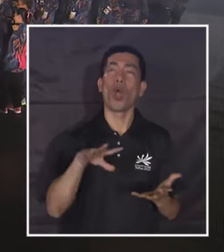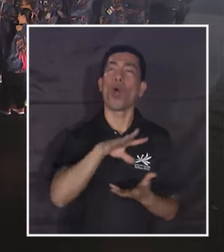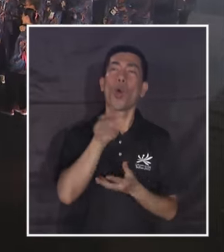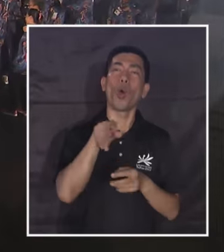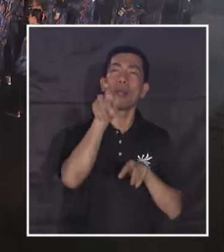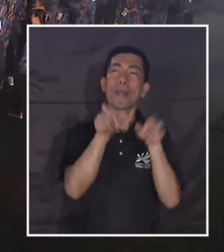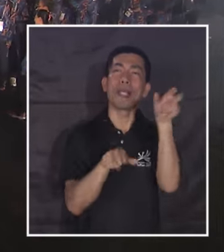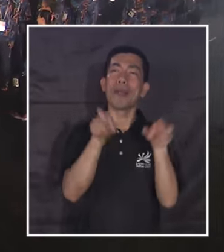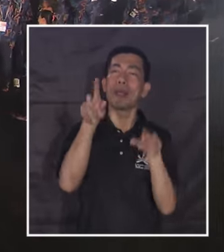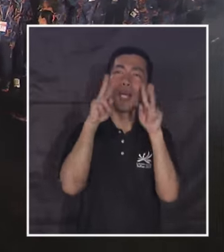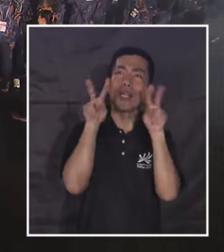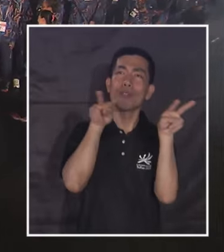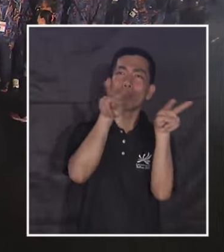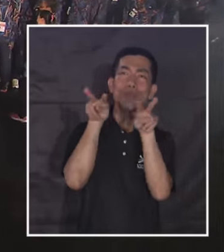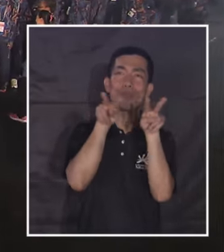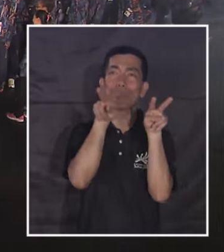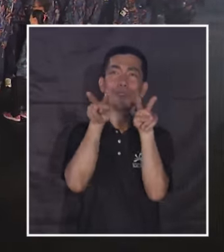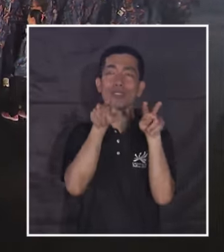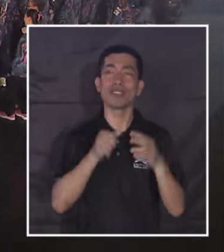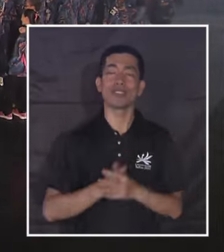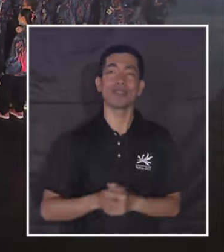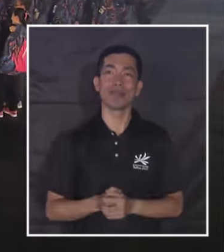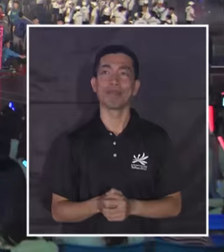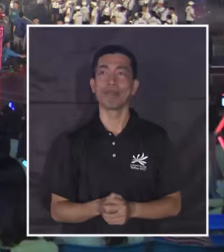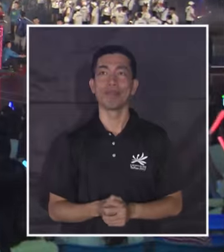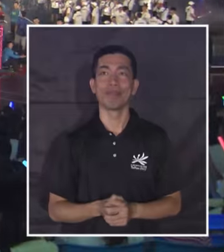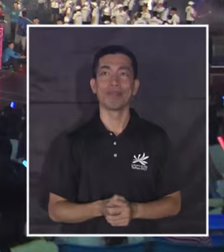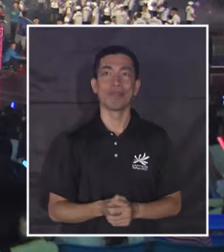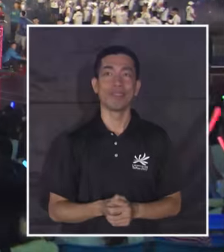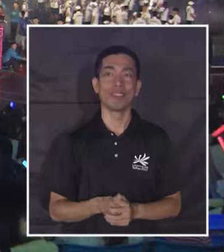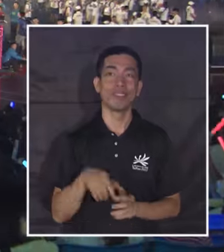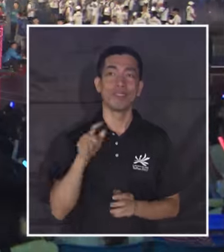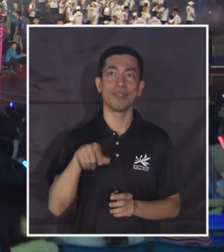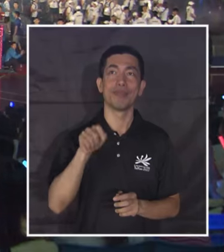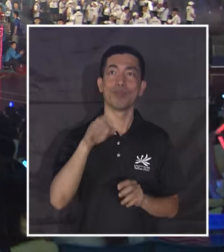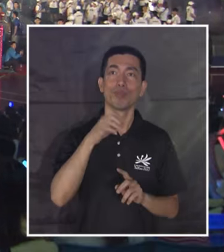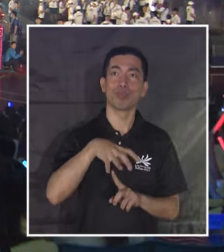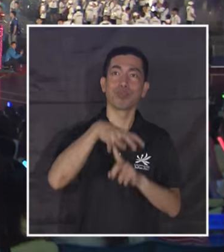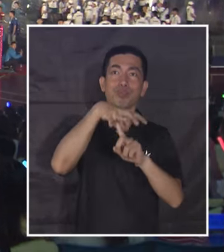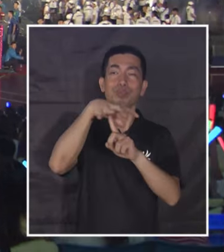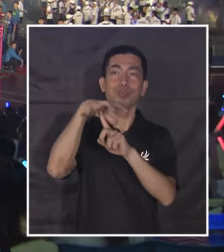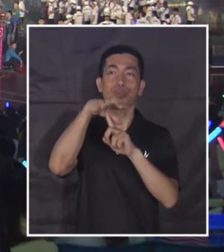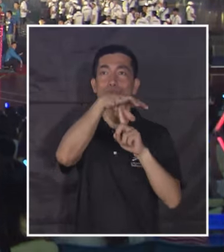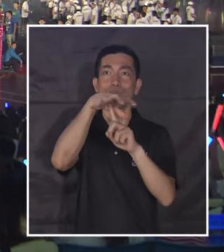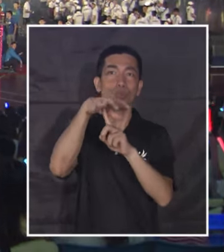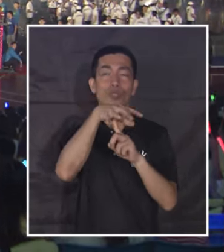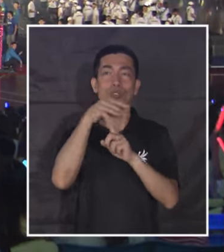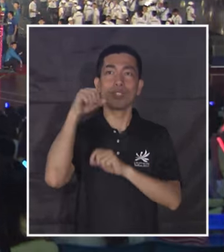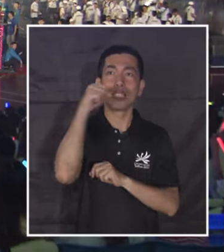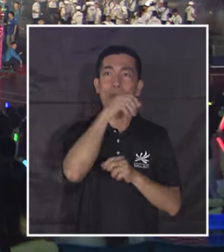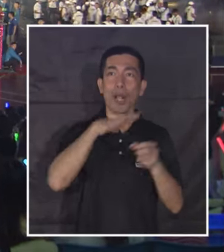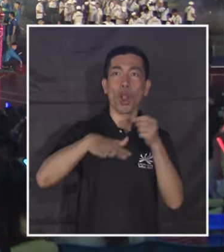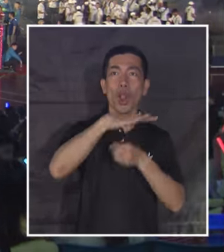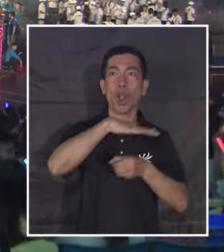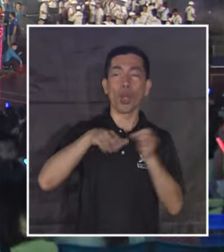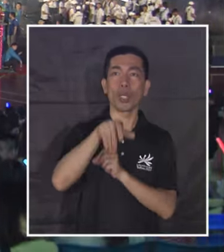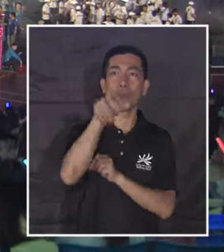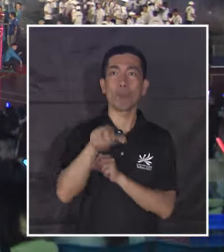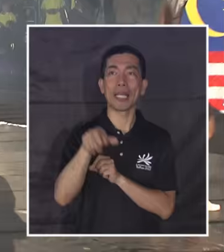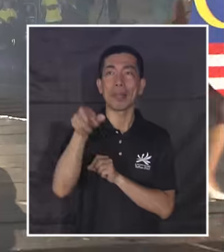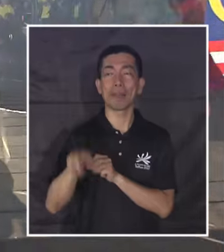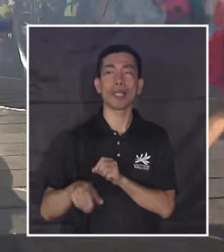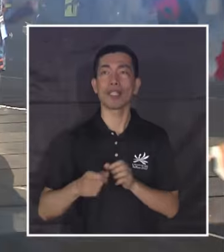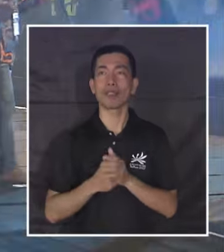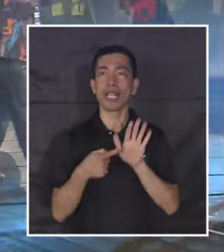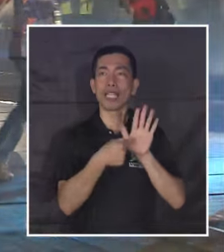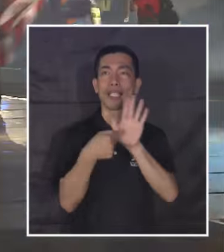们的直排手呢也是直伞手，这一次呢使用的是我们客家的油纸伞。 非常代表